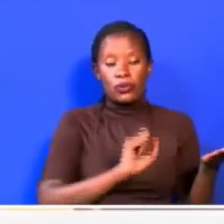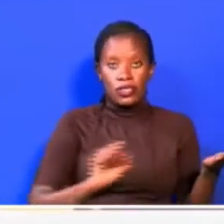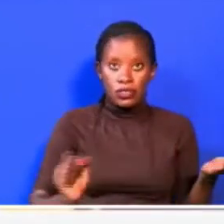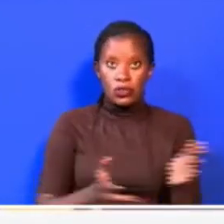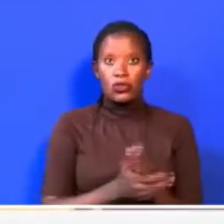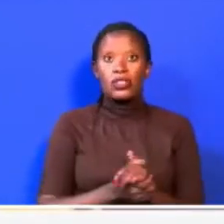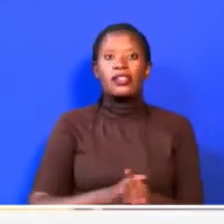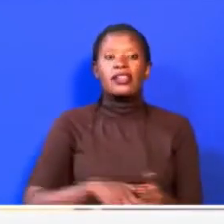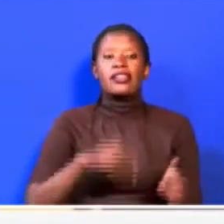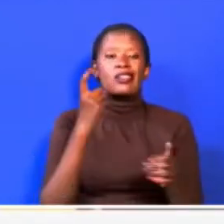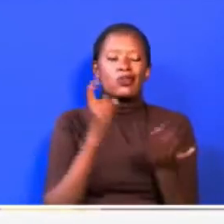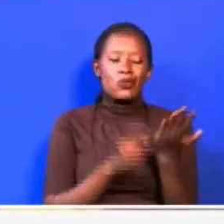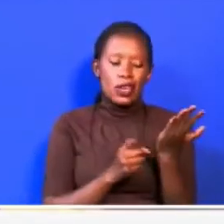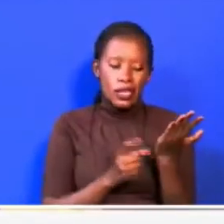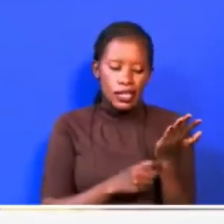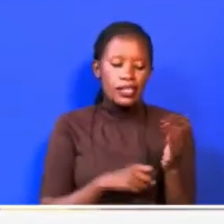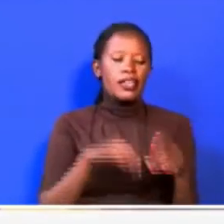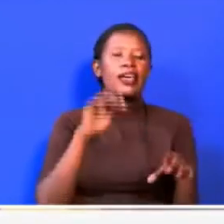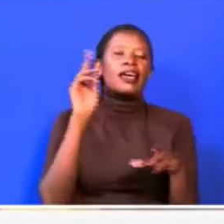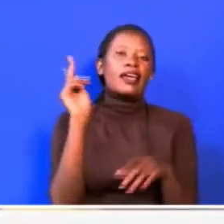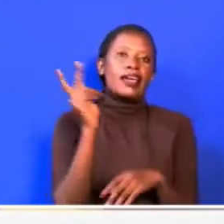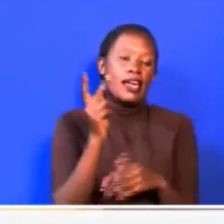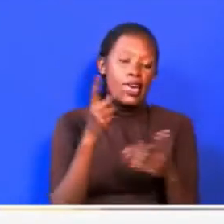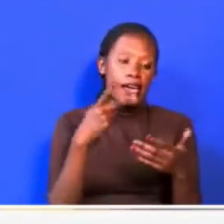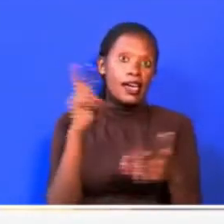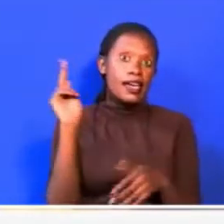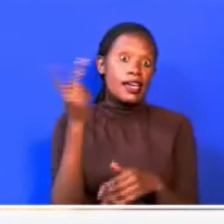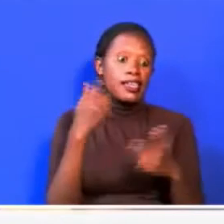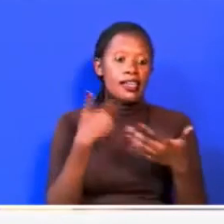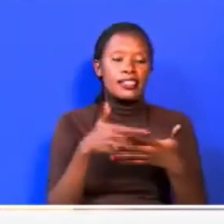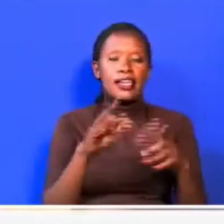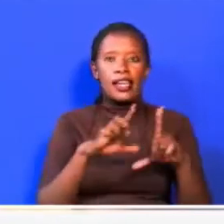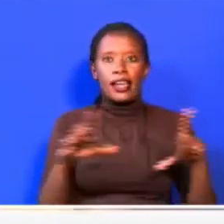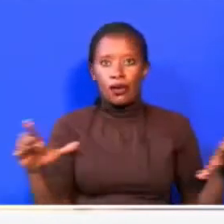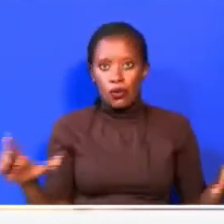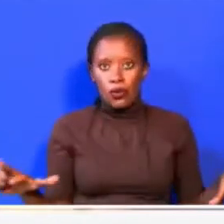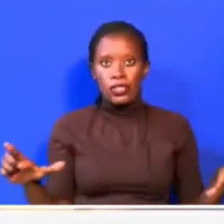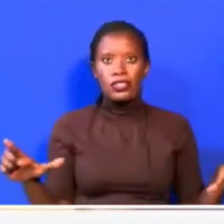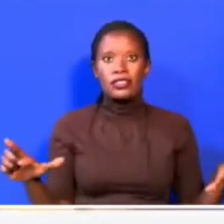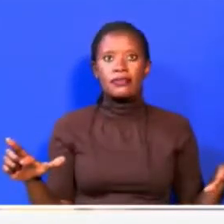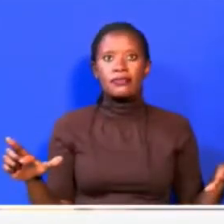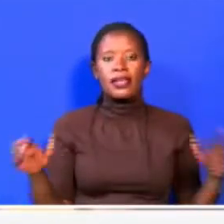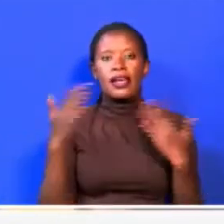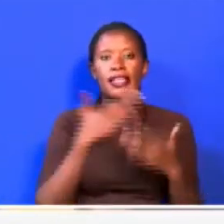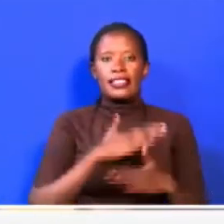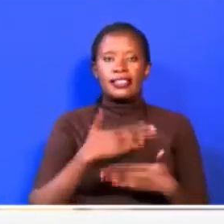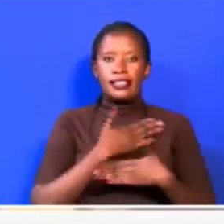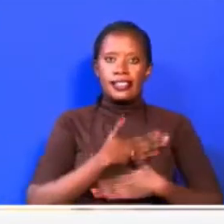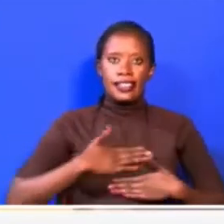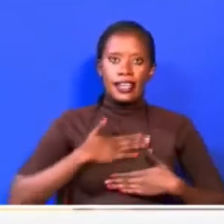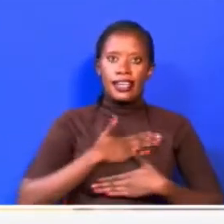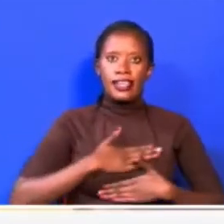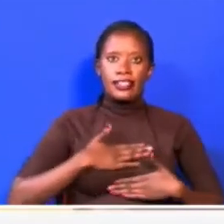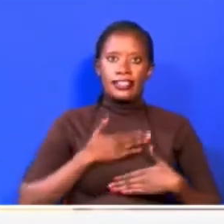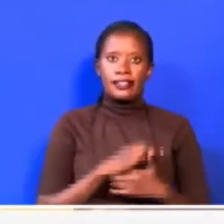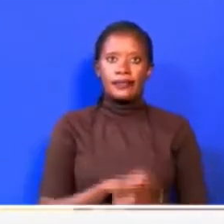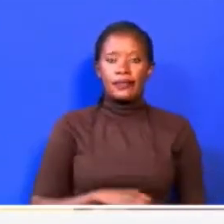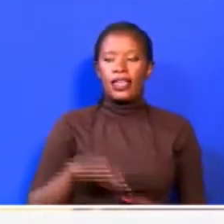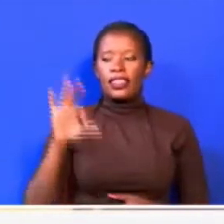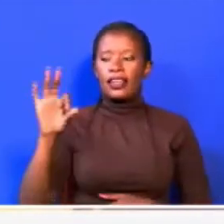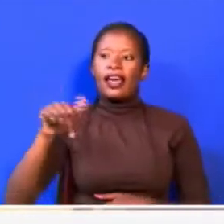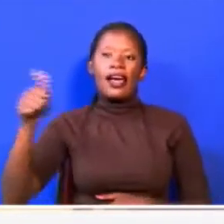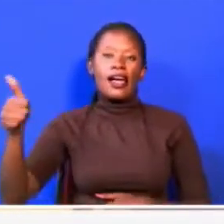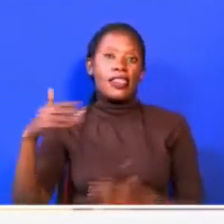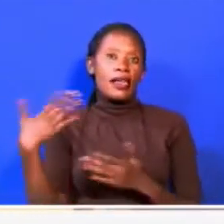Kiswahili insha, Kenyan sign language composition, science and social studies. 3 other papers,